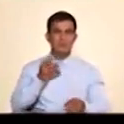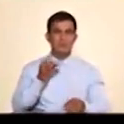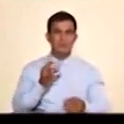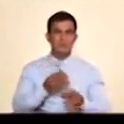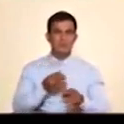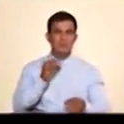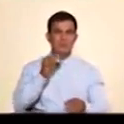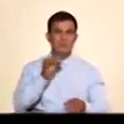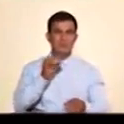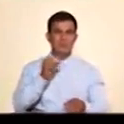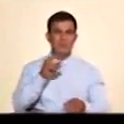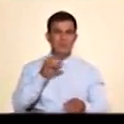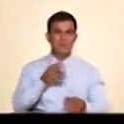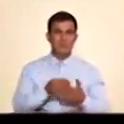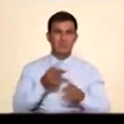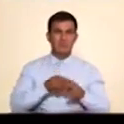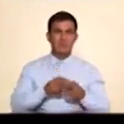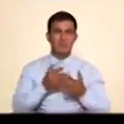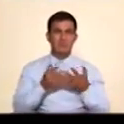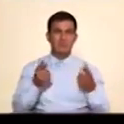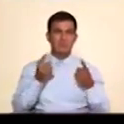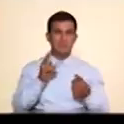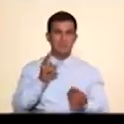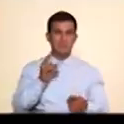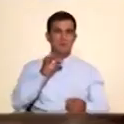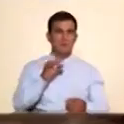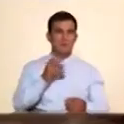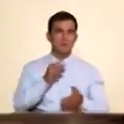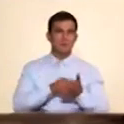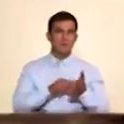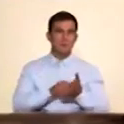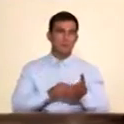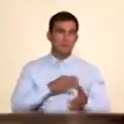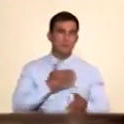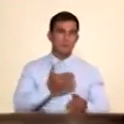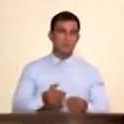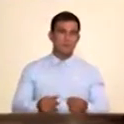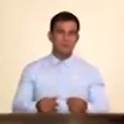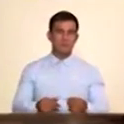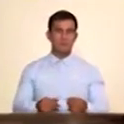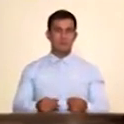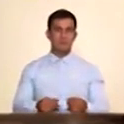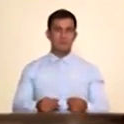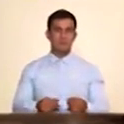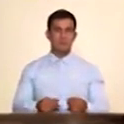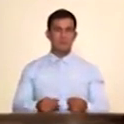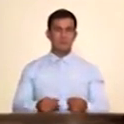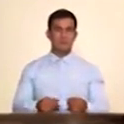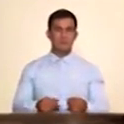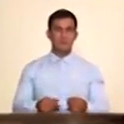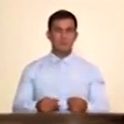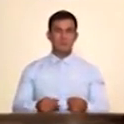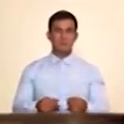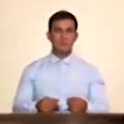tizim Buyuk Karlning davlatini qudratli bir davlatga aylanishida sababchi bo'lgan ekan. Mana